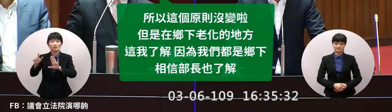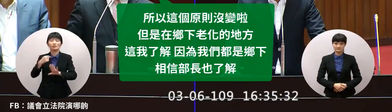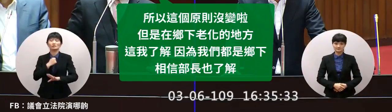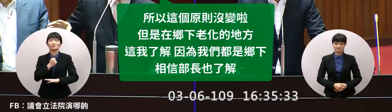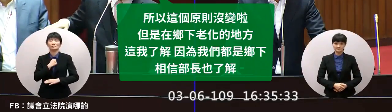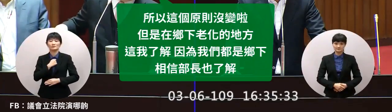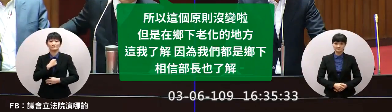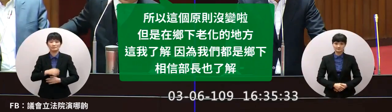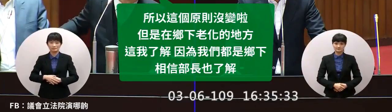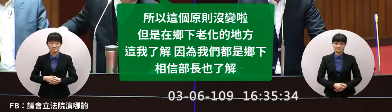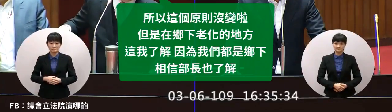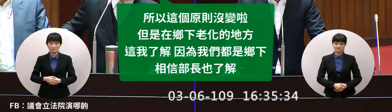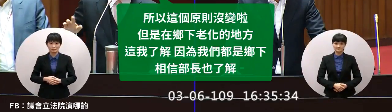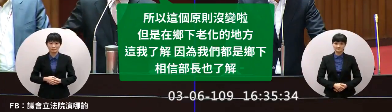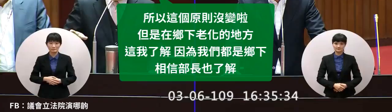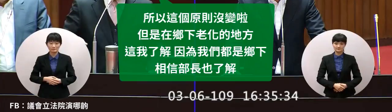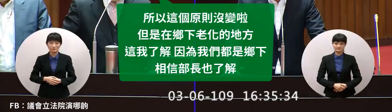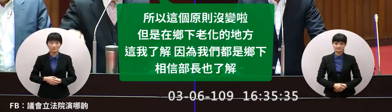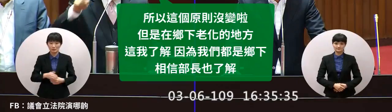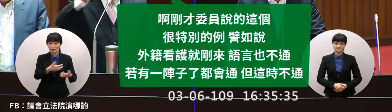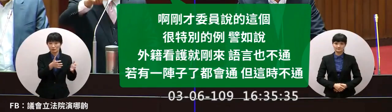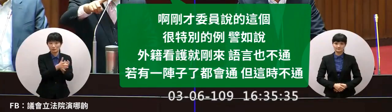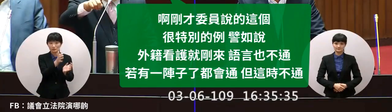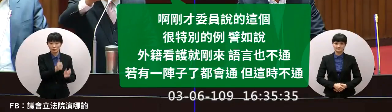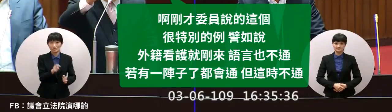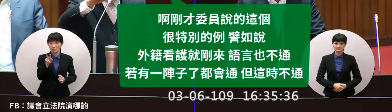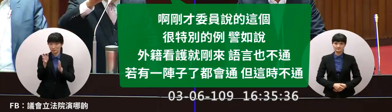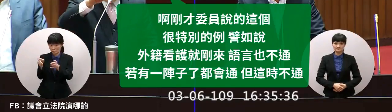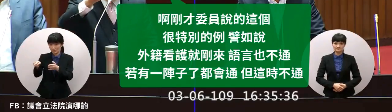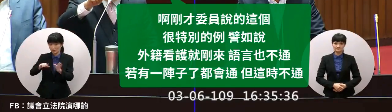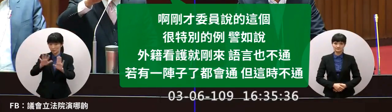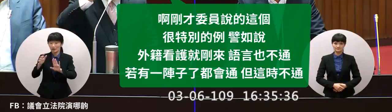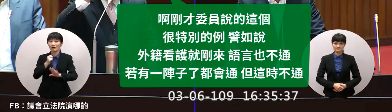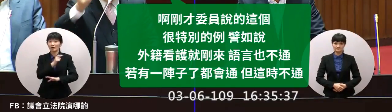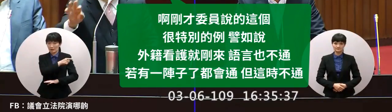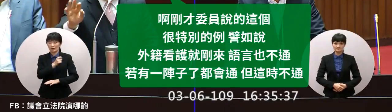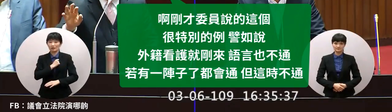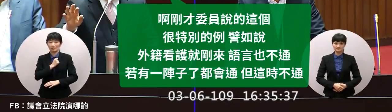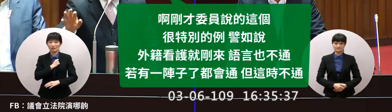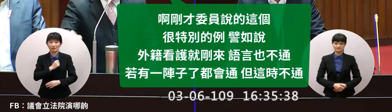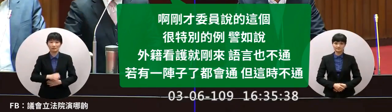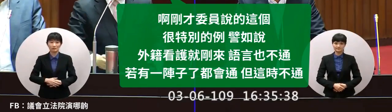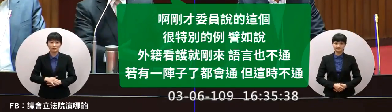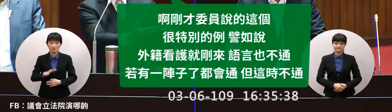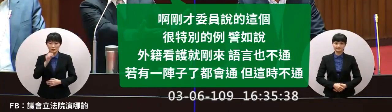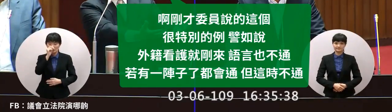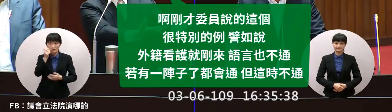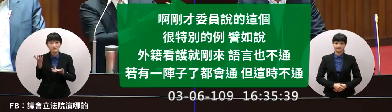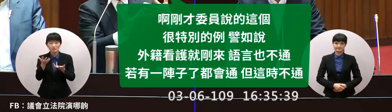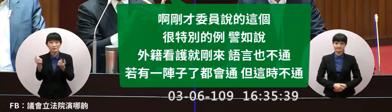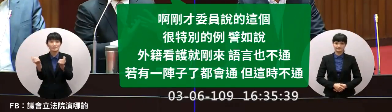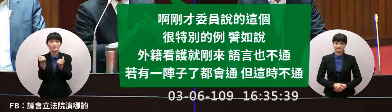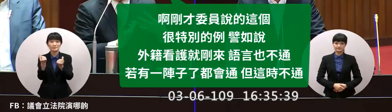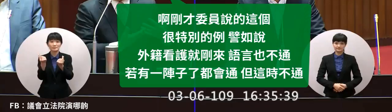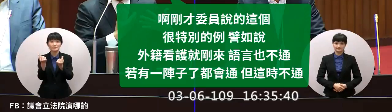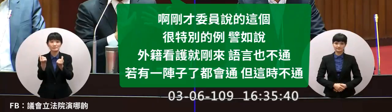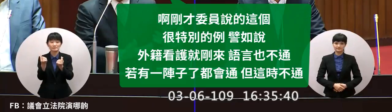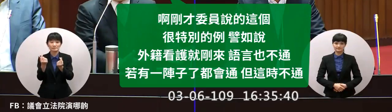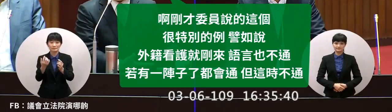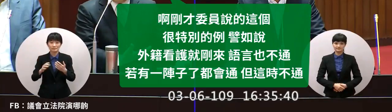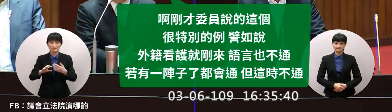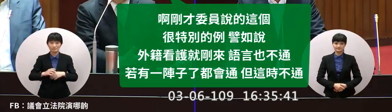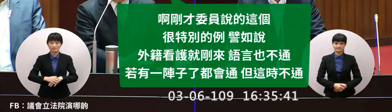為白白磚腳啊，相信部長也了解啊。剛才委員說的這更特別的例，比如說外